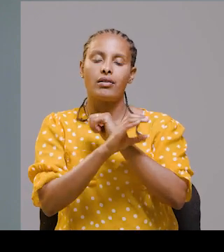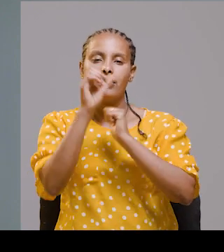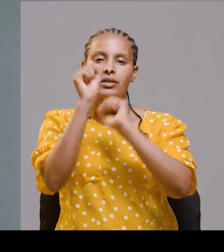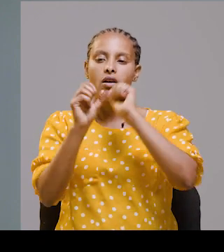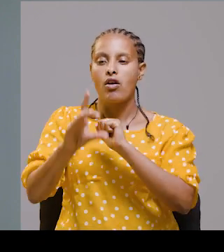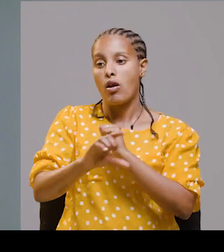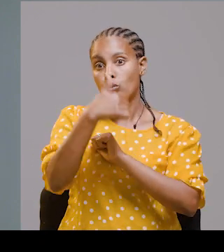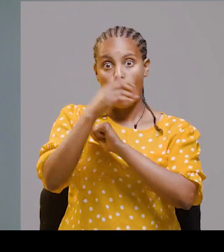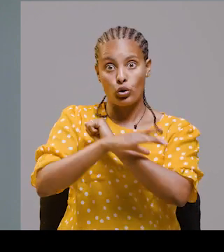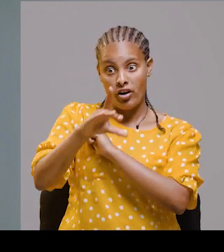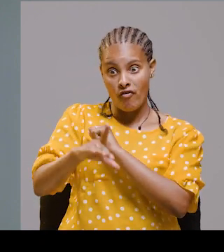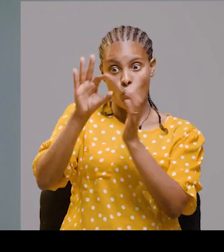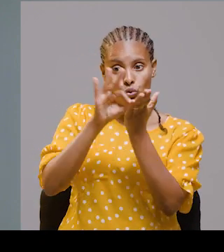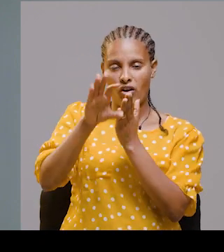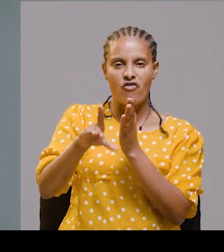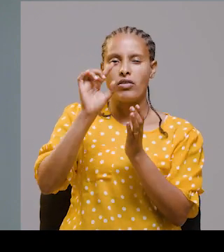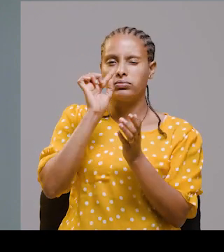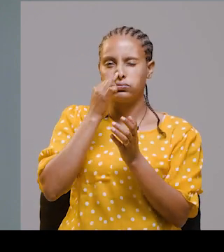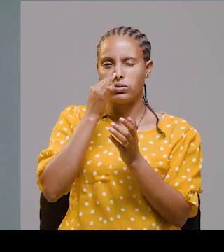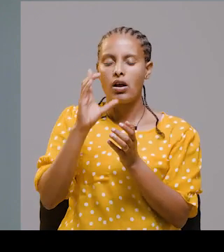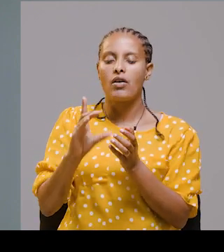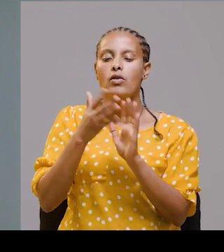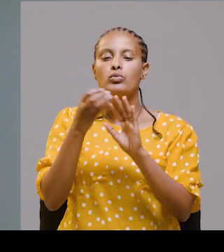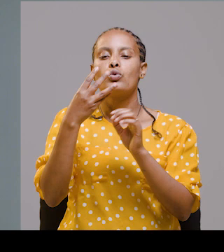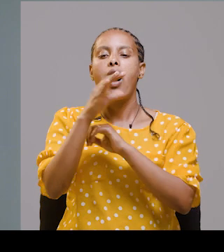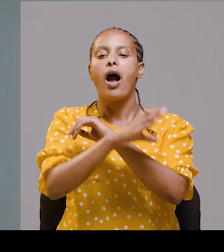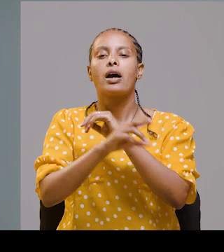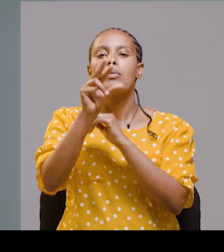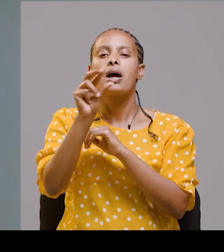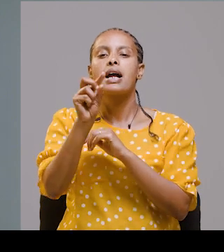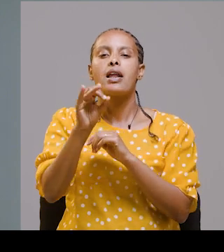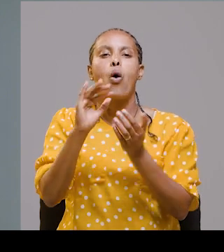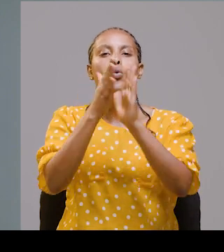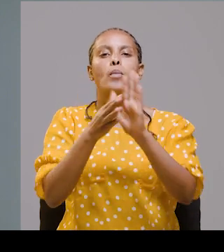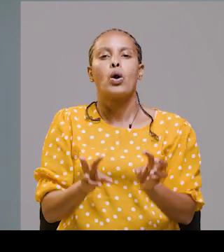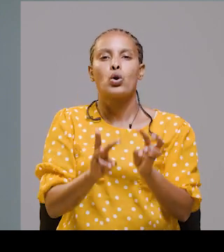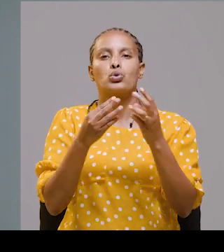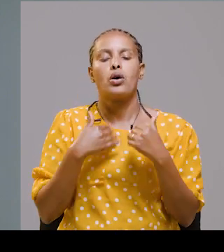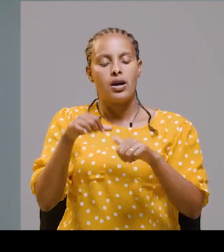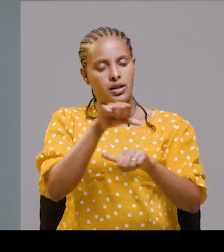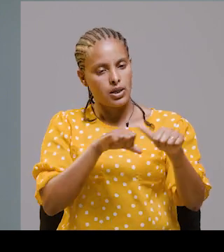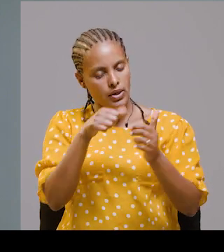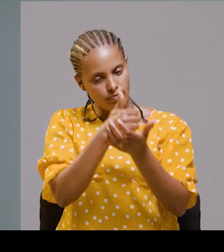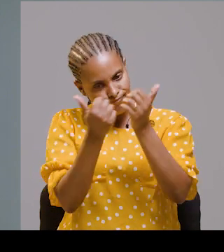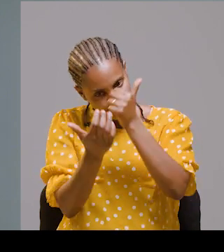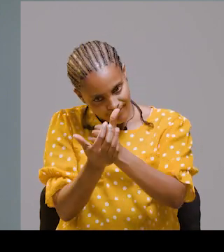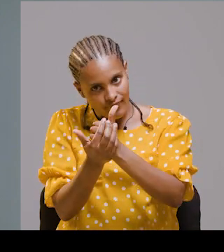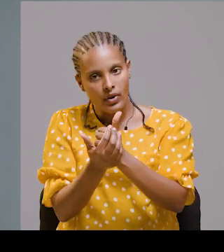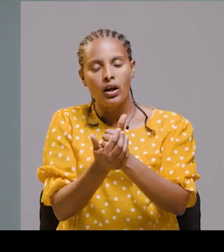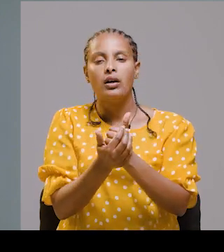ተብሎ ይታሰባል። ስለዚህ በጣም ብዙ አገር በቀል የሆኑ መንገዶች አሉ። እርስ በርስ